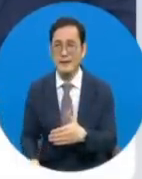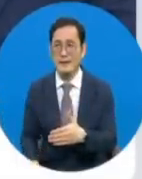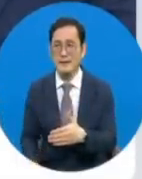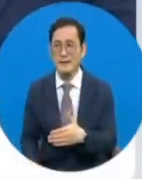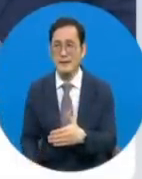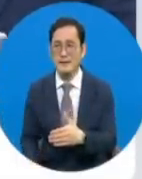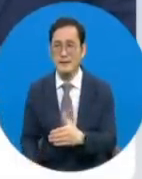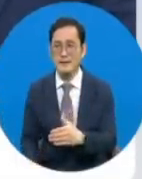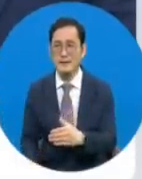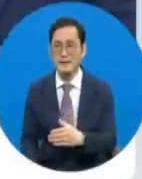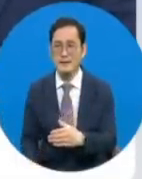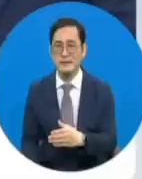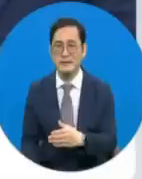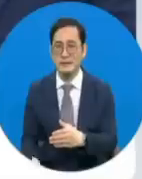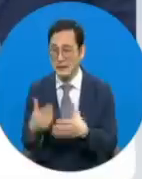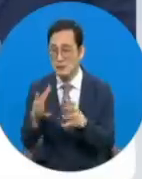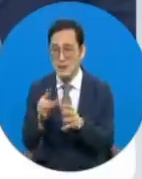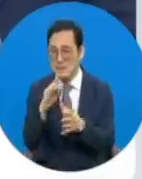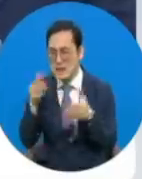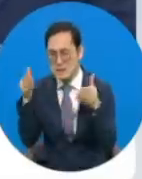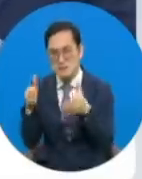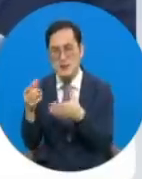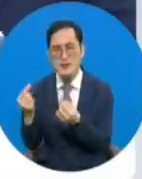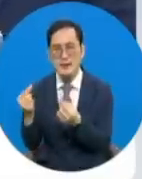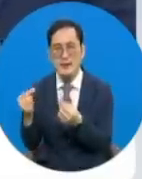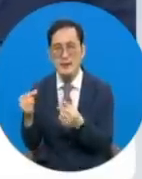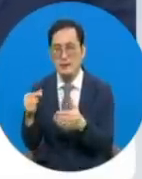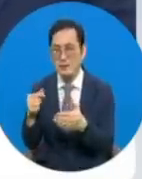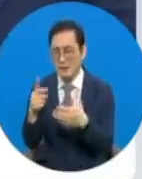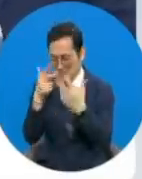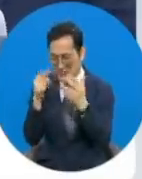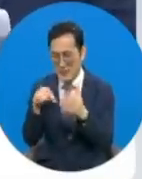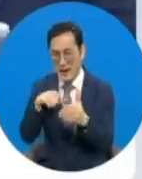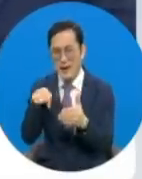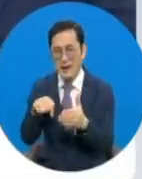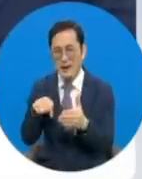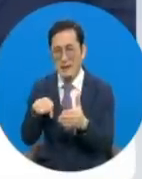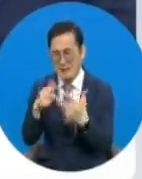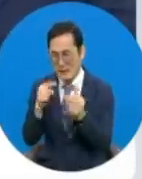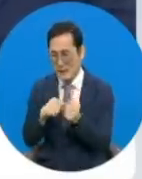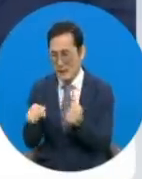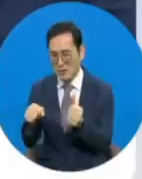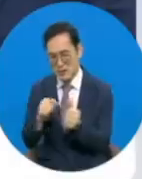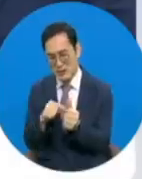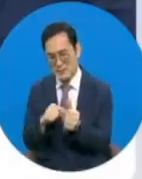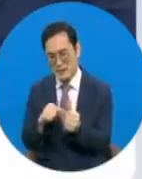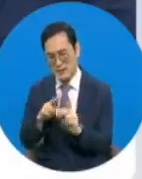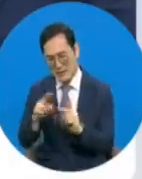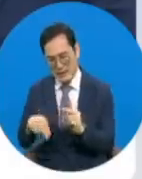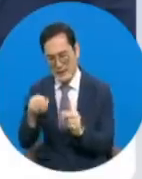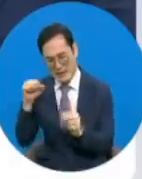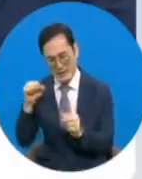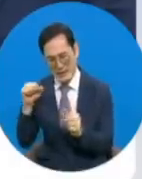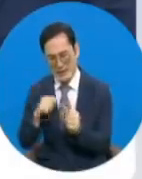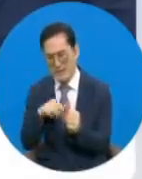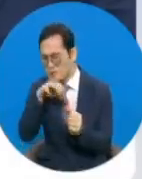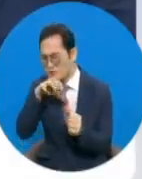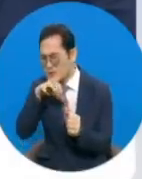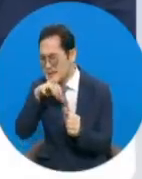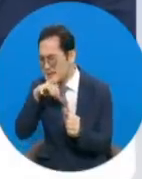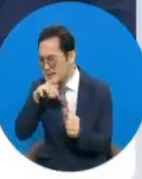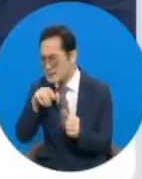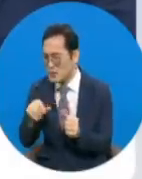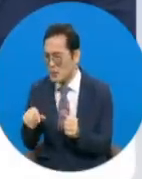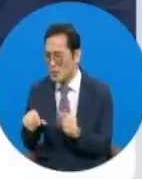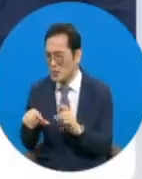찾아내는 것 같이 보이고 있는 이런 상황이고 안쪽에서는 이 대표를 둘러싼 친명 비명 갈등 이런 것들이 계속적으로